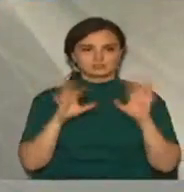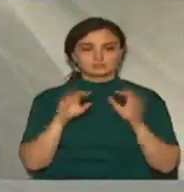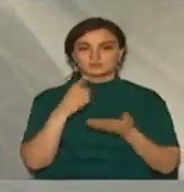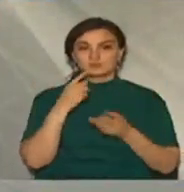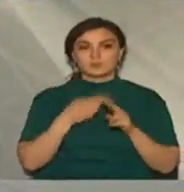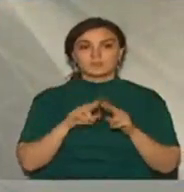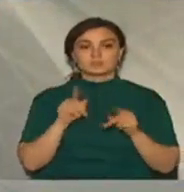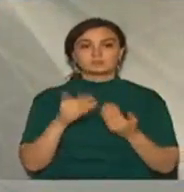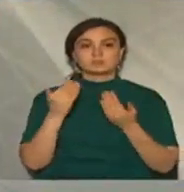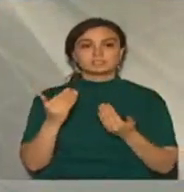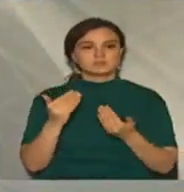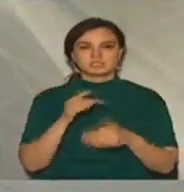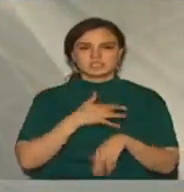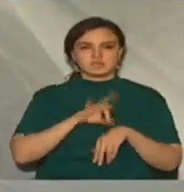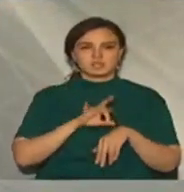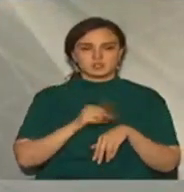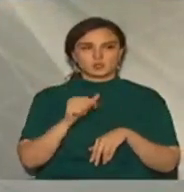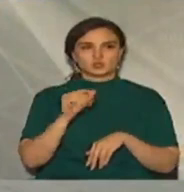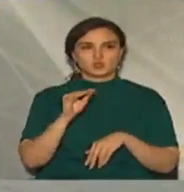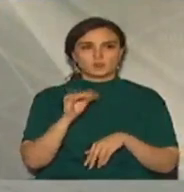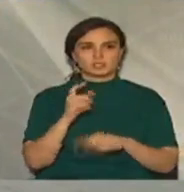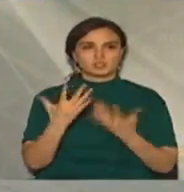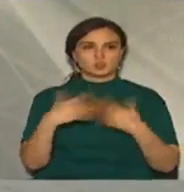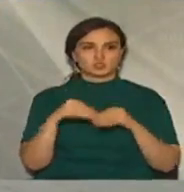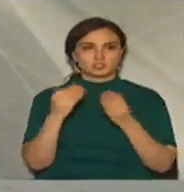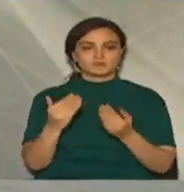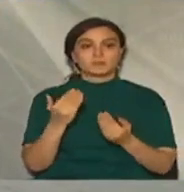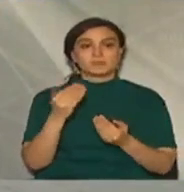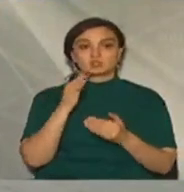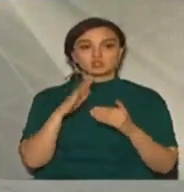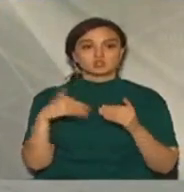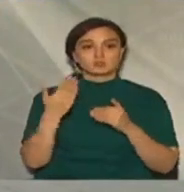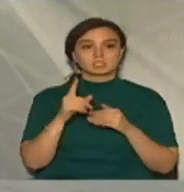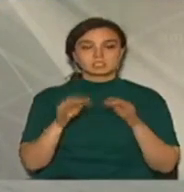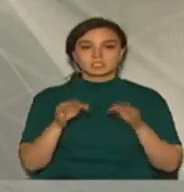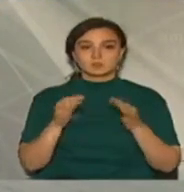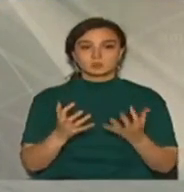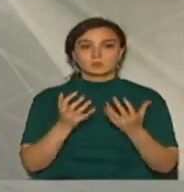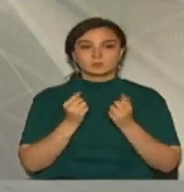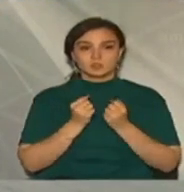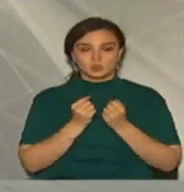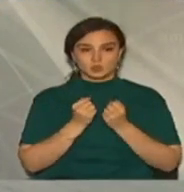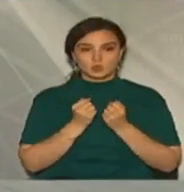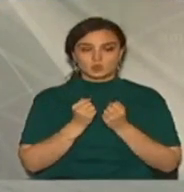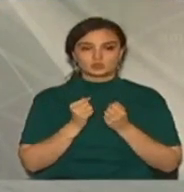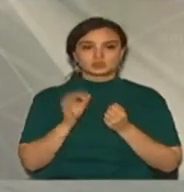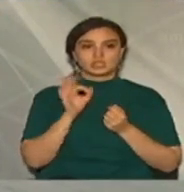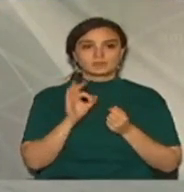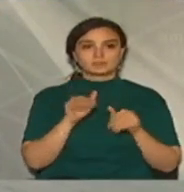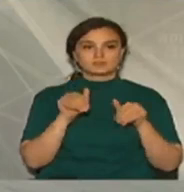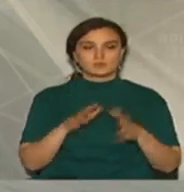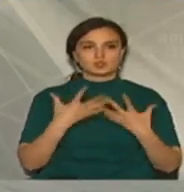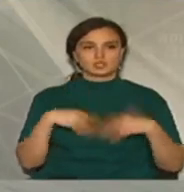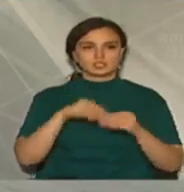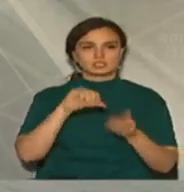რომ ეს მისთვის ისეთივე ტკივილია, როგორც თოფაძის ოჯახისთვის. მას შემდეგ, რაც სასამართლომ მიიღო აღკვეთი ღონისძიების შესახებ გადაწყვეტილება,